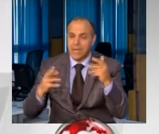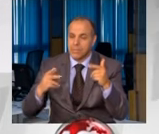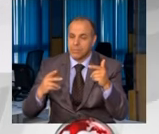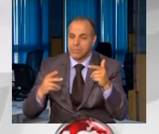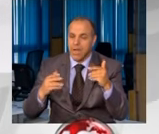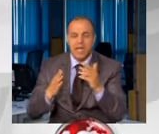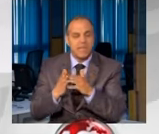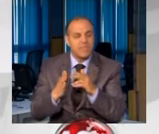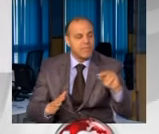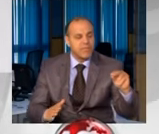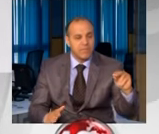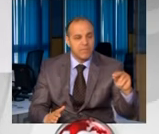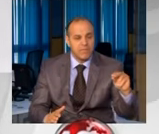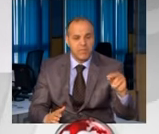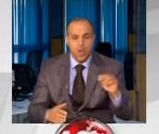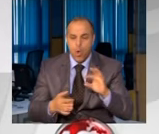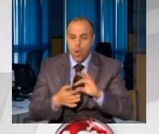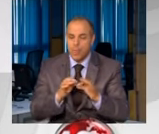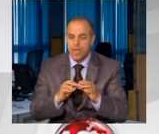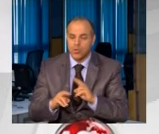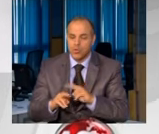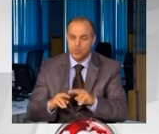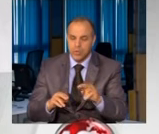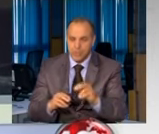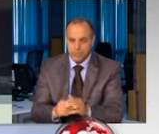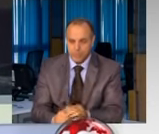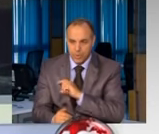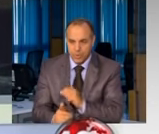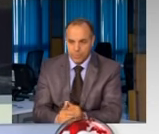الدور ذاته بأولمبي سوسا.